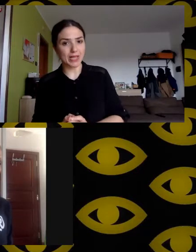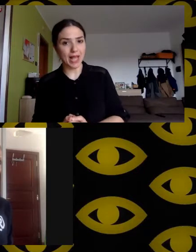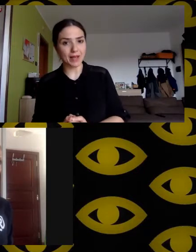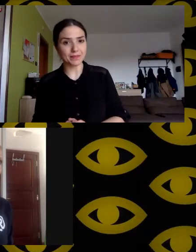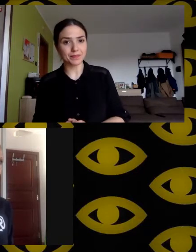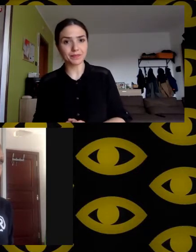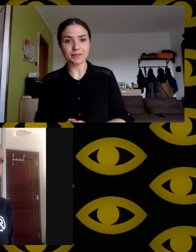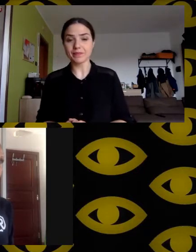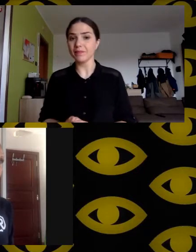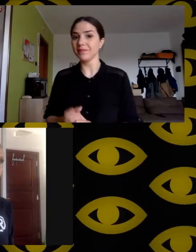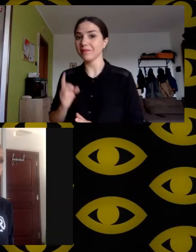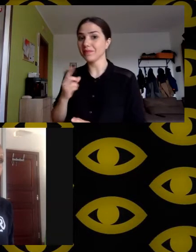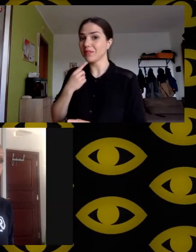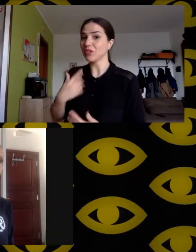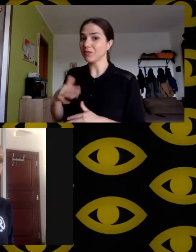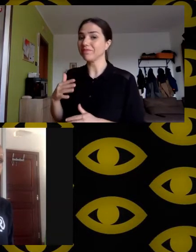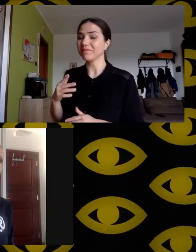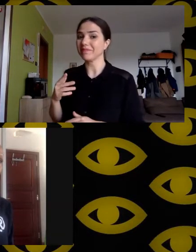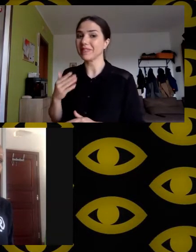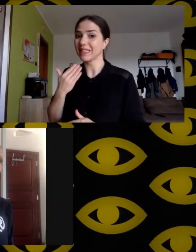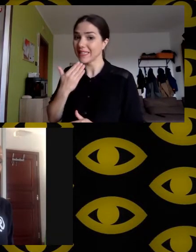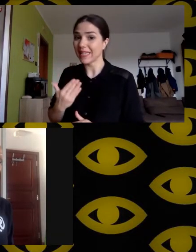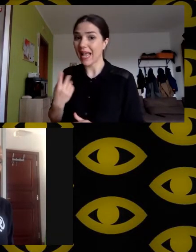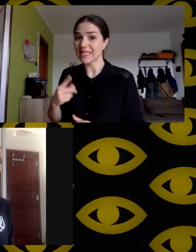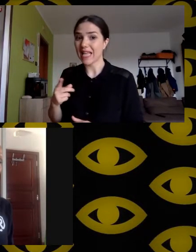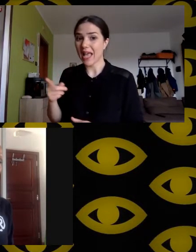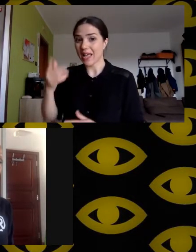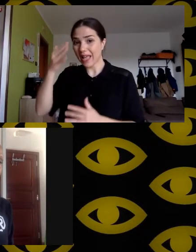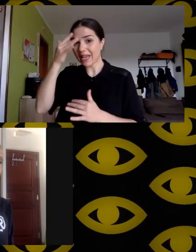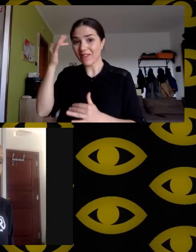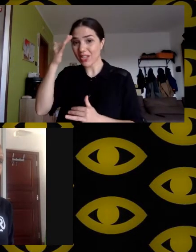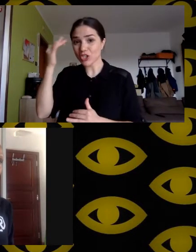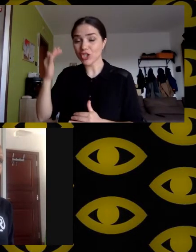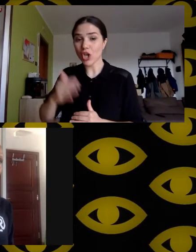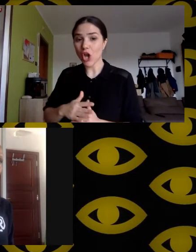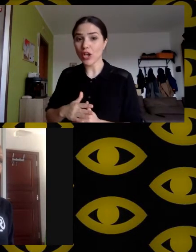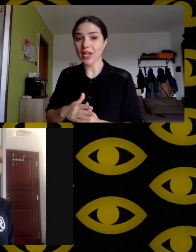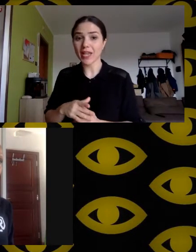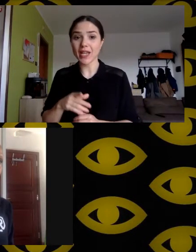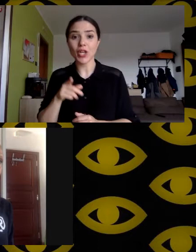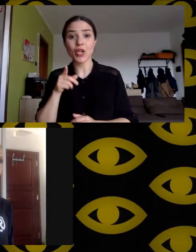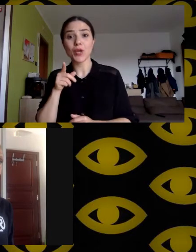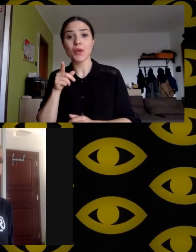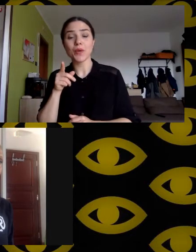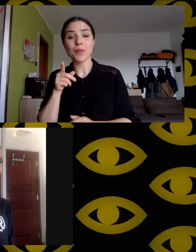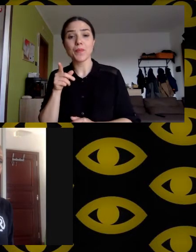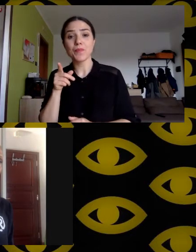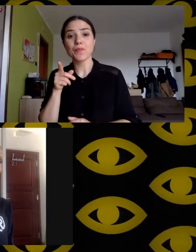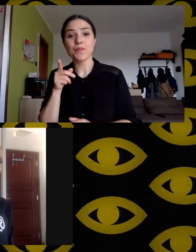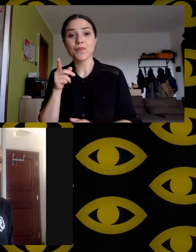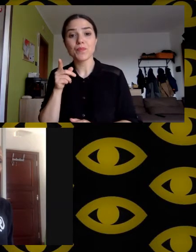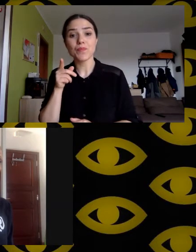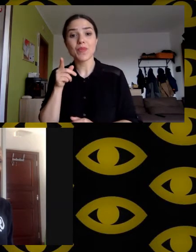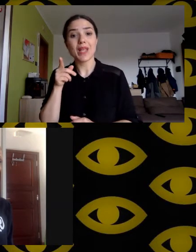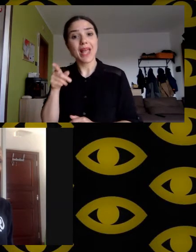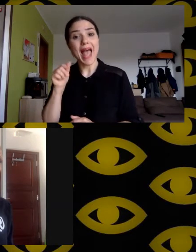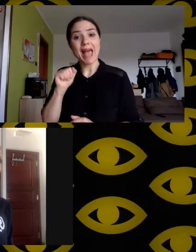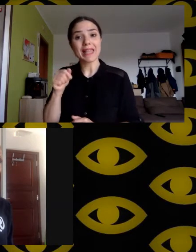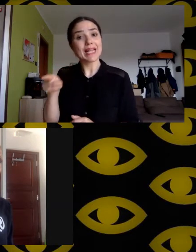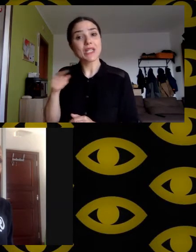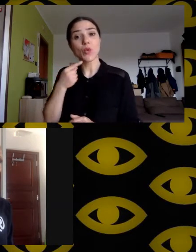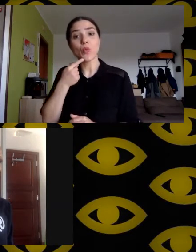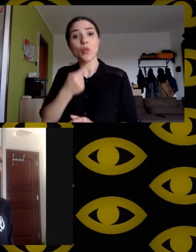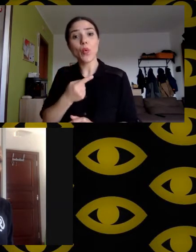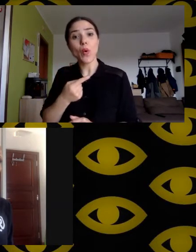di queste riflessioni, però leggo tra le righe delle cose che forse non hai immaginato di dire, però hai parlato di prendo solo un piccolo dettaglio che hai detto, che è questa